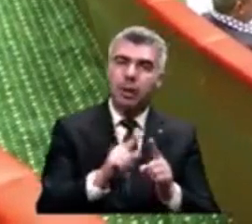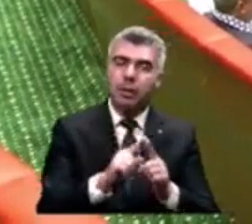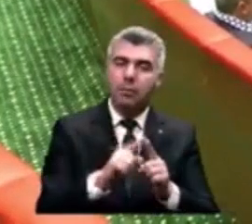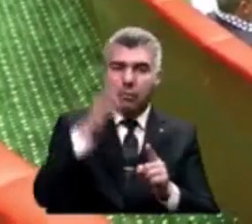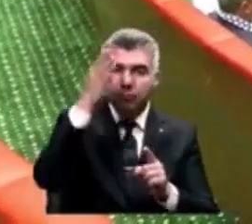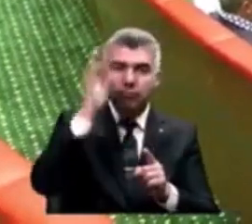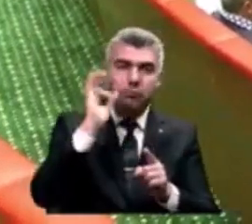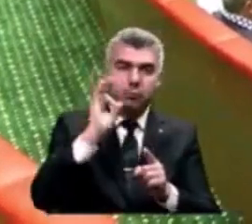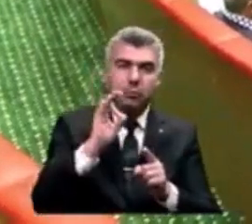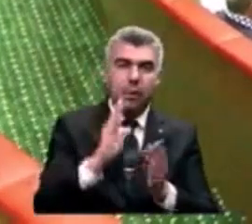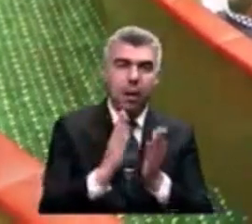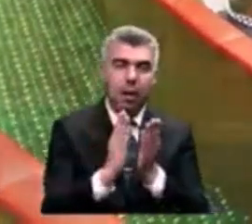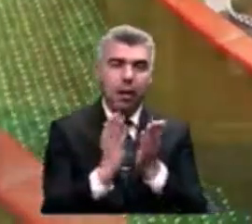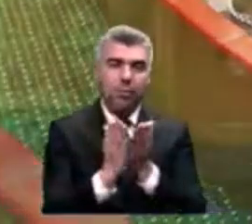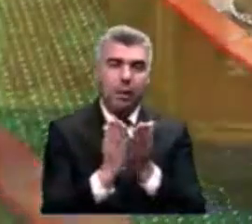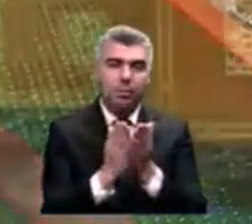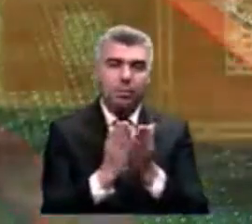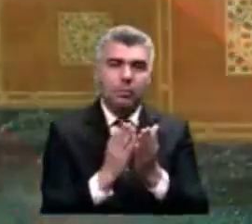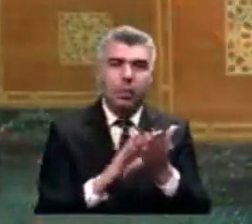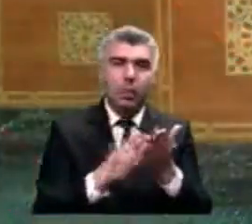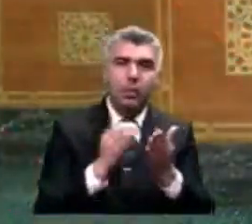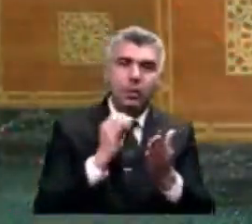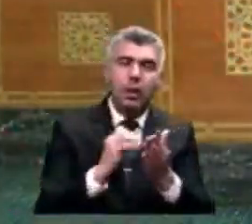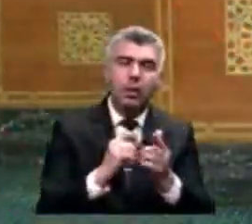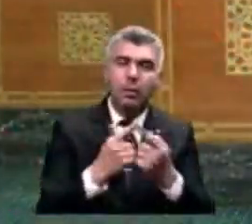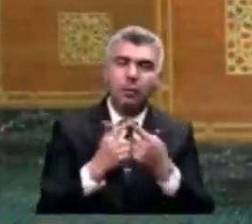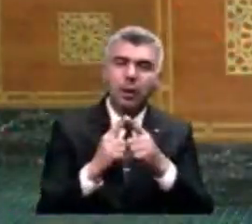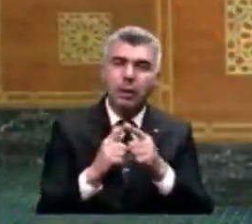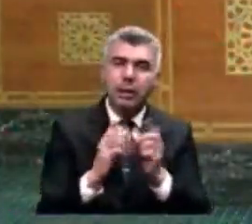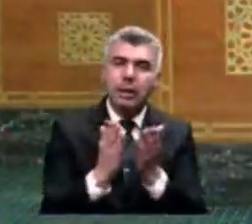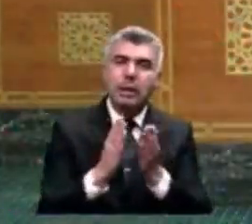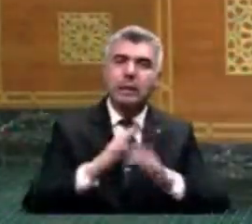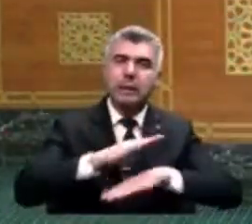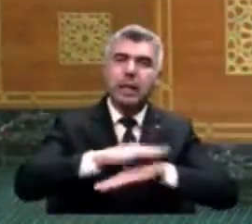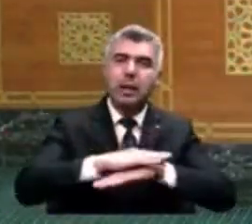خبراتهم العلمية ذات صلة بالشأن التربوي.